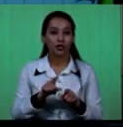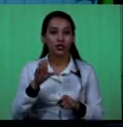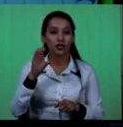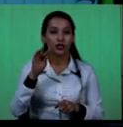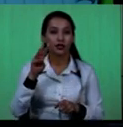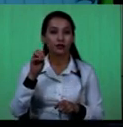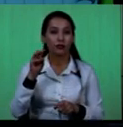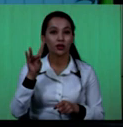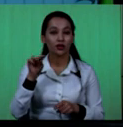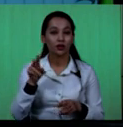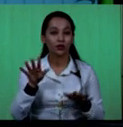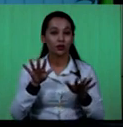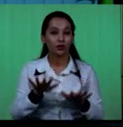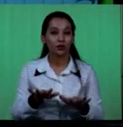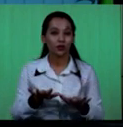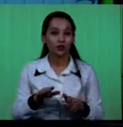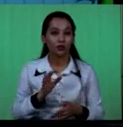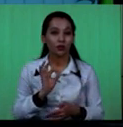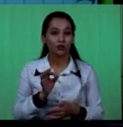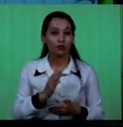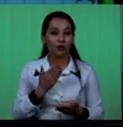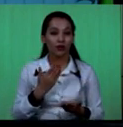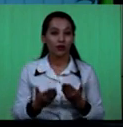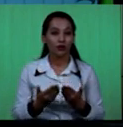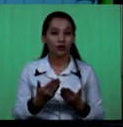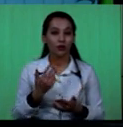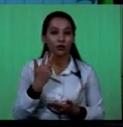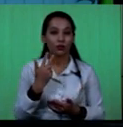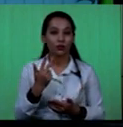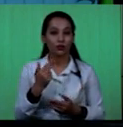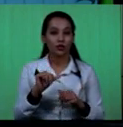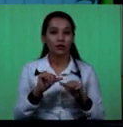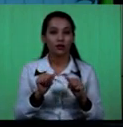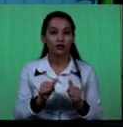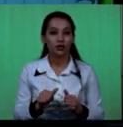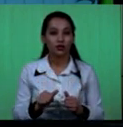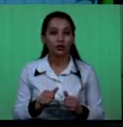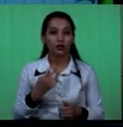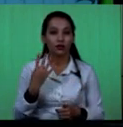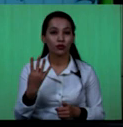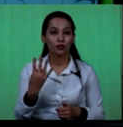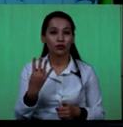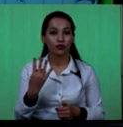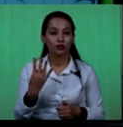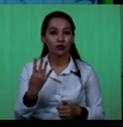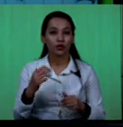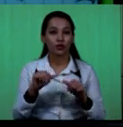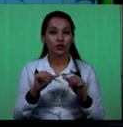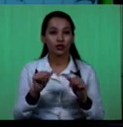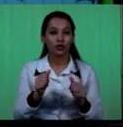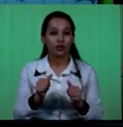simmetrik joylashgan, to'g'rimi? Agar 3-chi shaklni 4-chi shakl